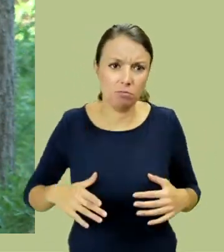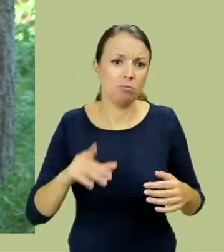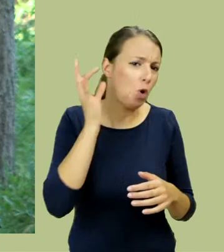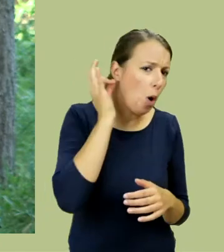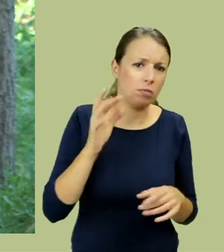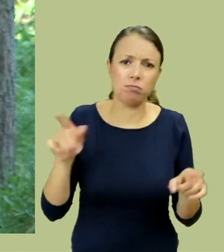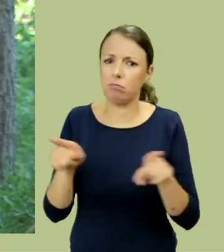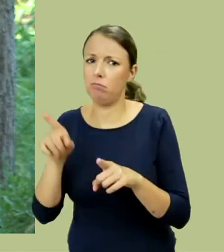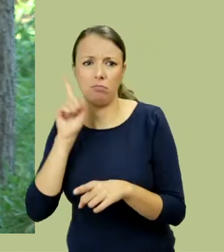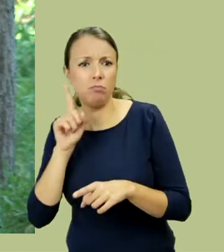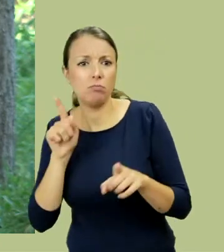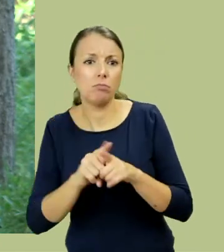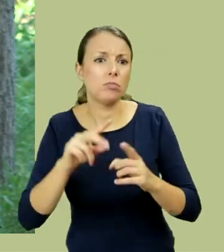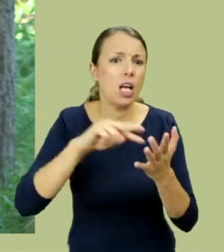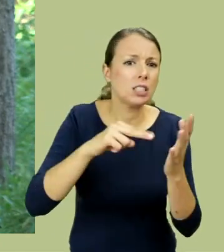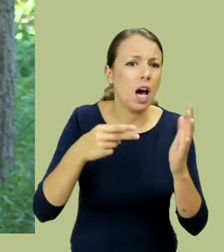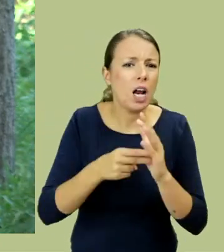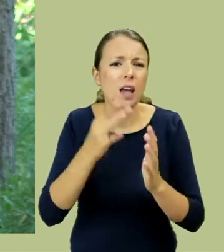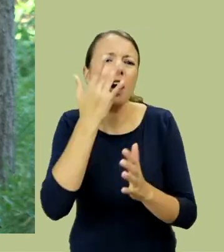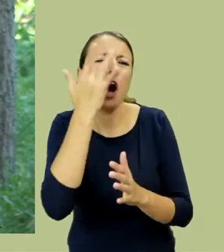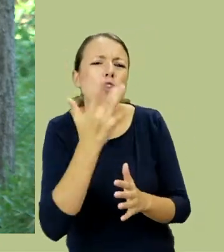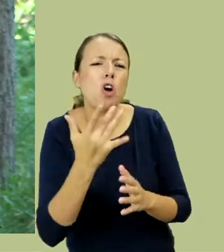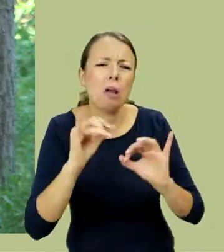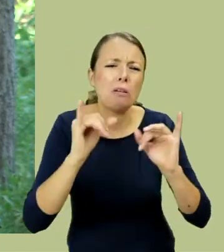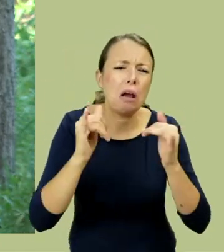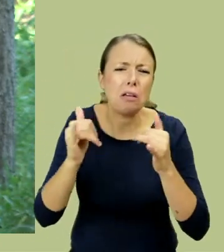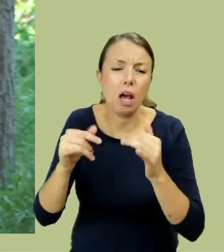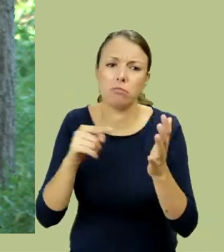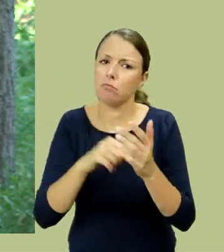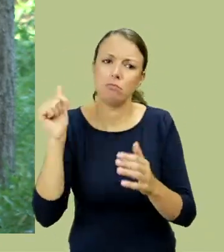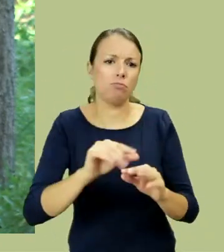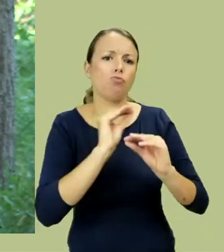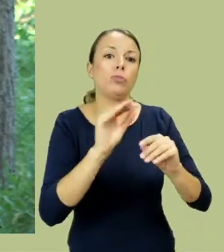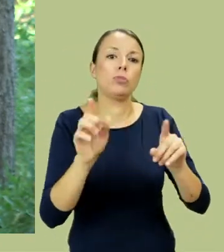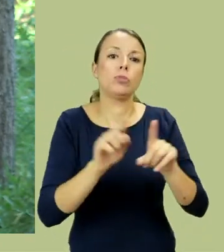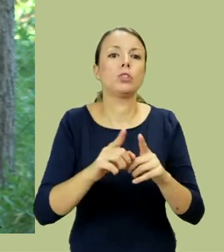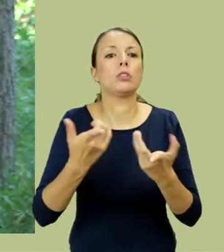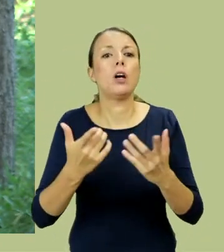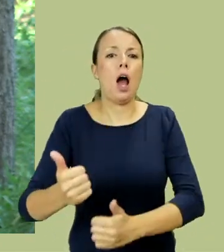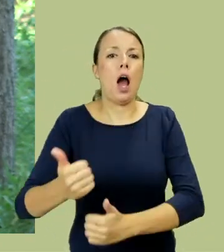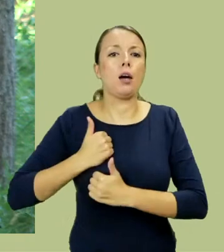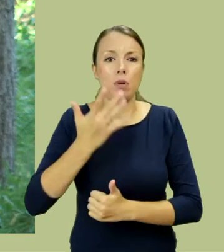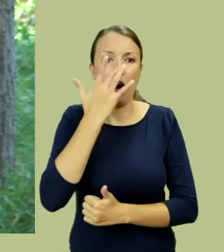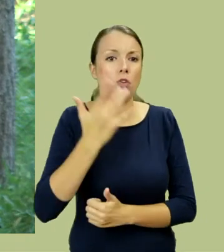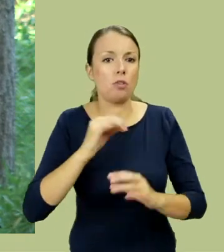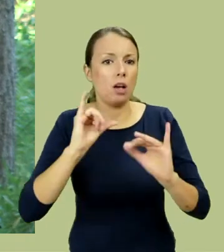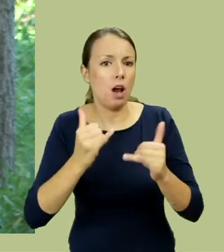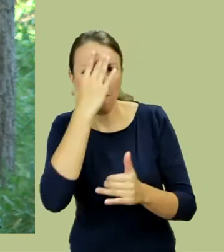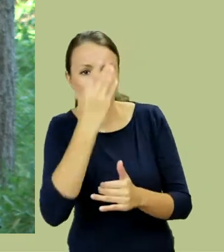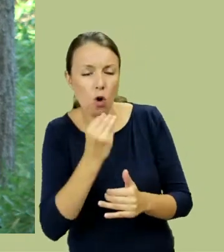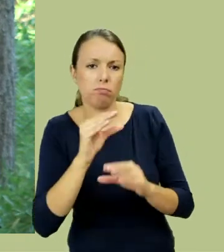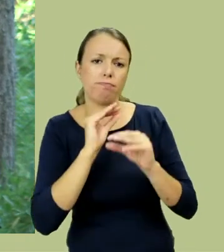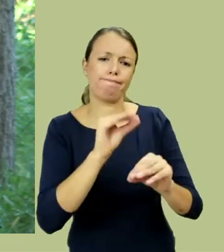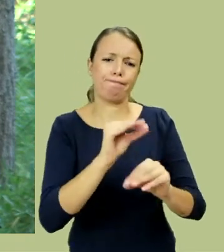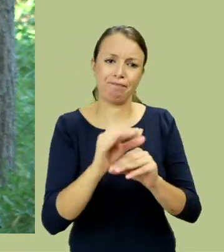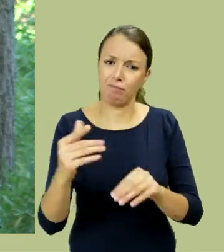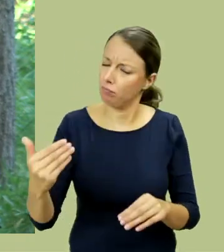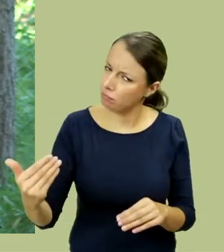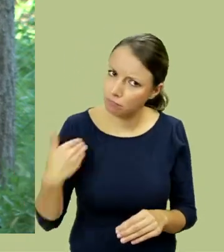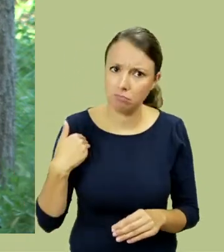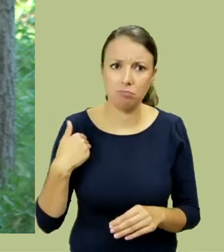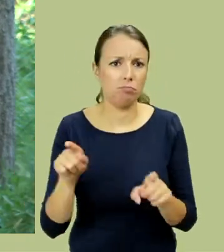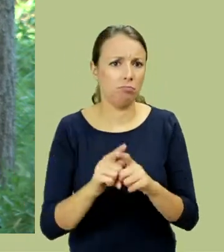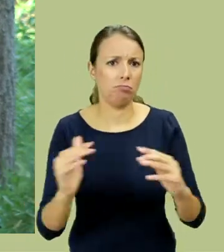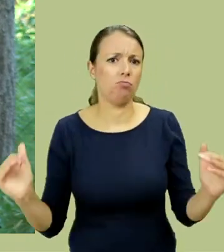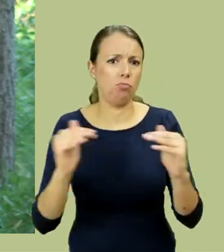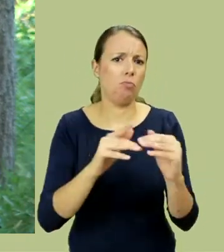opanować strategię rosyjską, uczyć się o armii rosyjskiej i były naprawdę przygotowane również